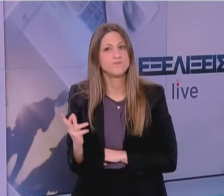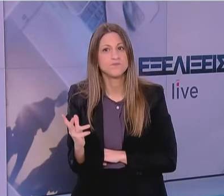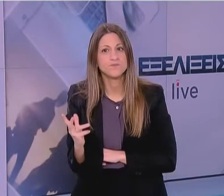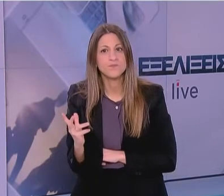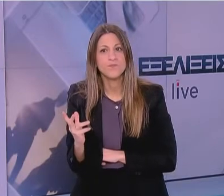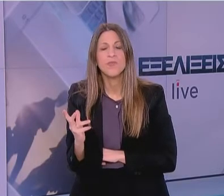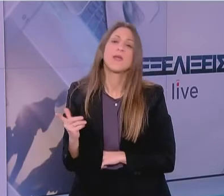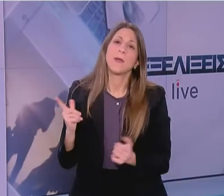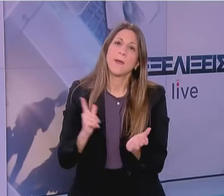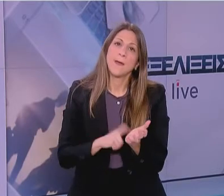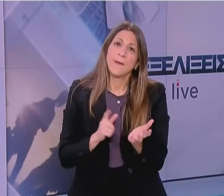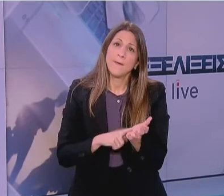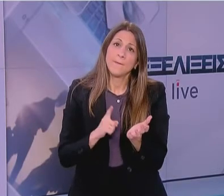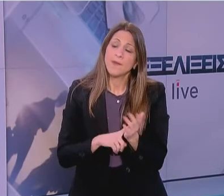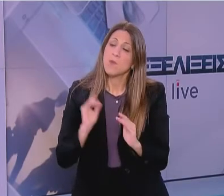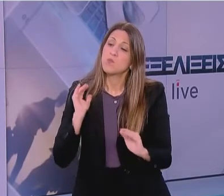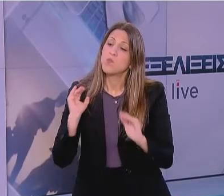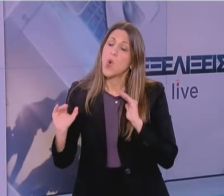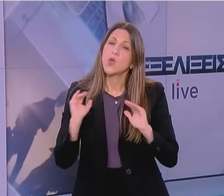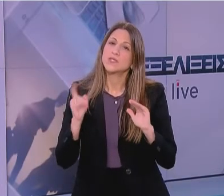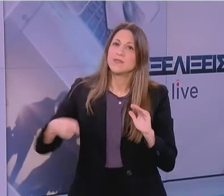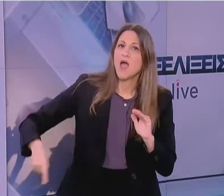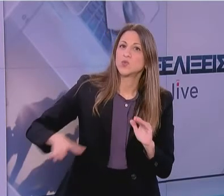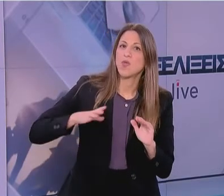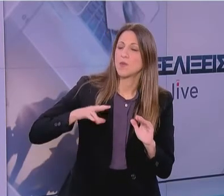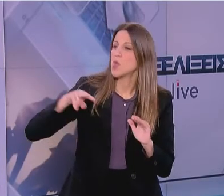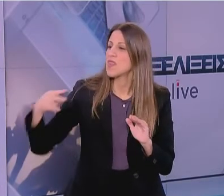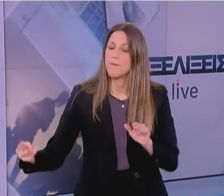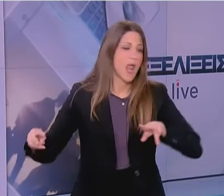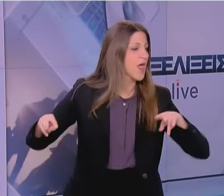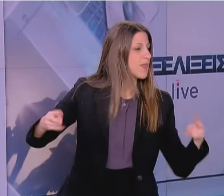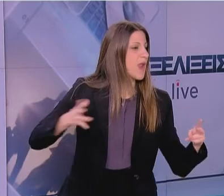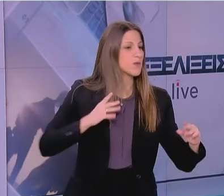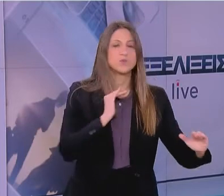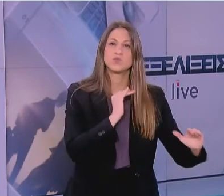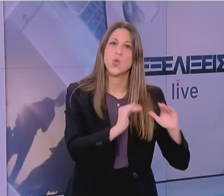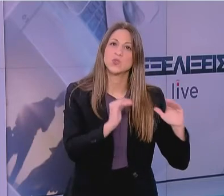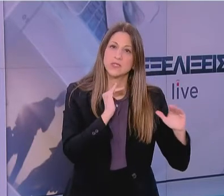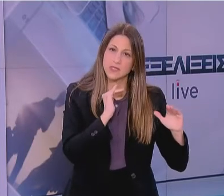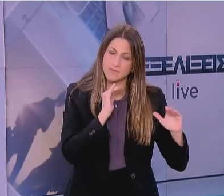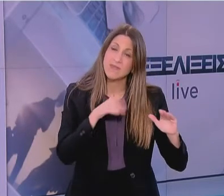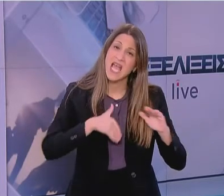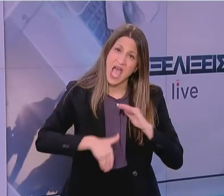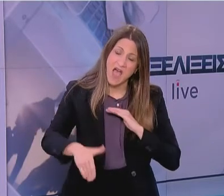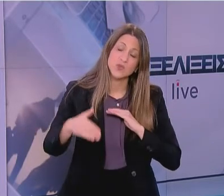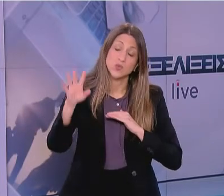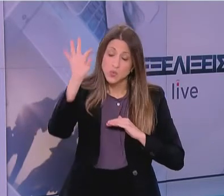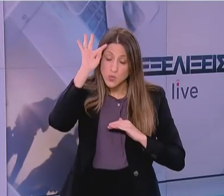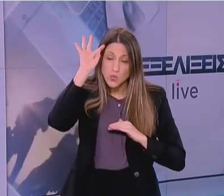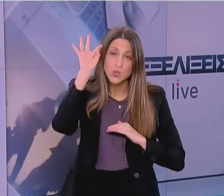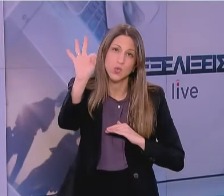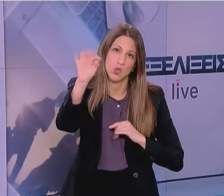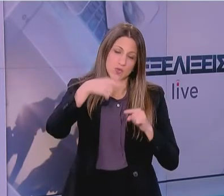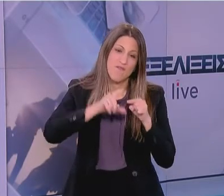το διπλανό με τη διασπορά του ιού, να μην υπερφορτώσουμε τις δομές υγείας, είναι και παραμένει τις επόμενες εβδομάδες ο κύριος στόχος